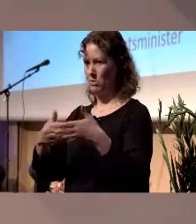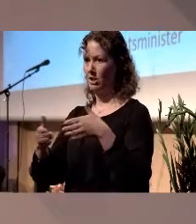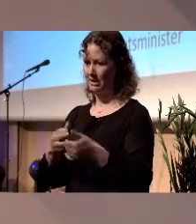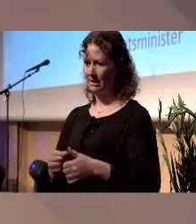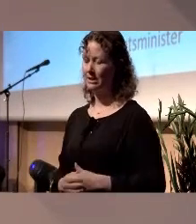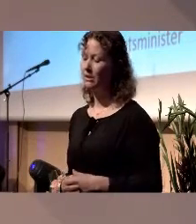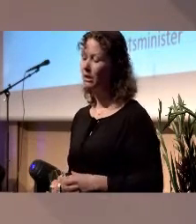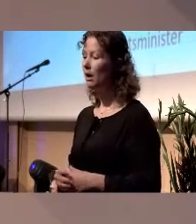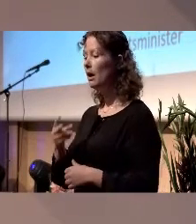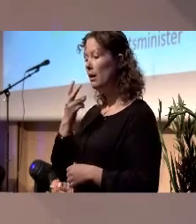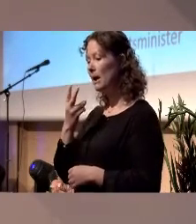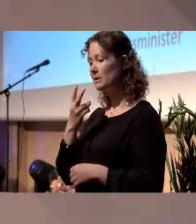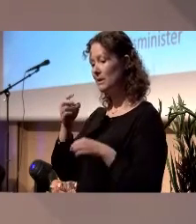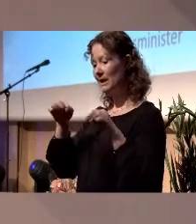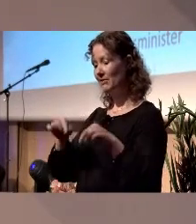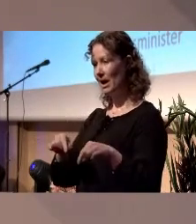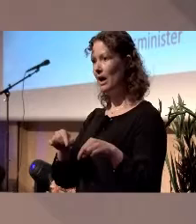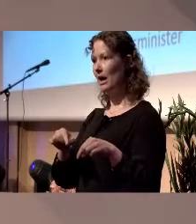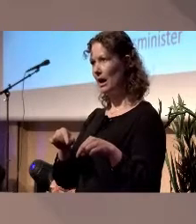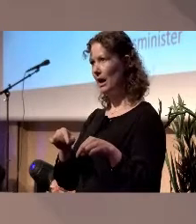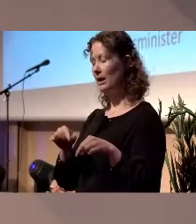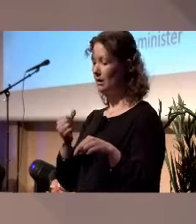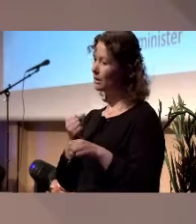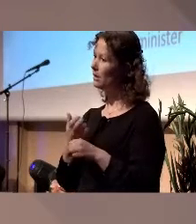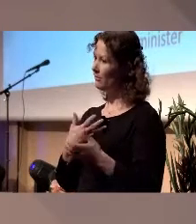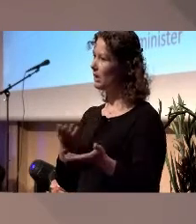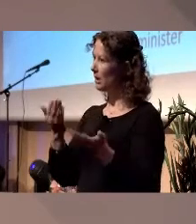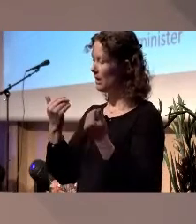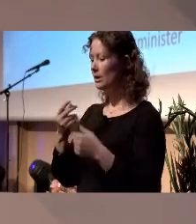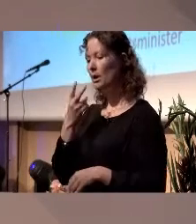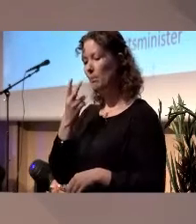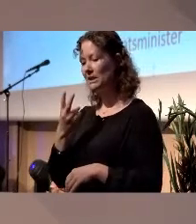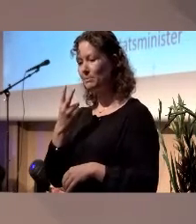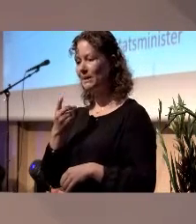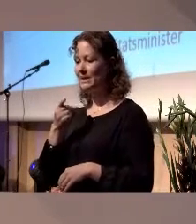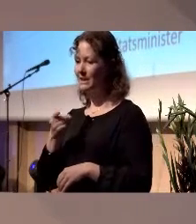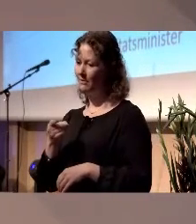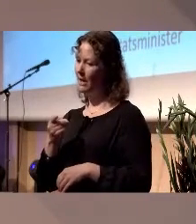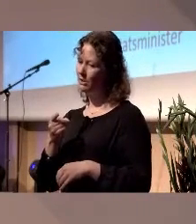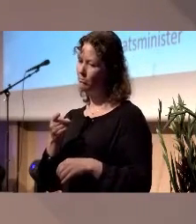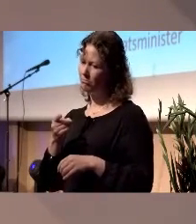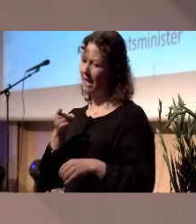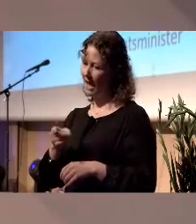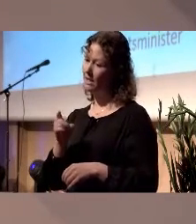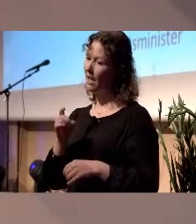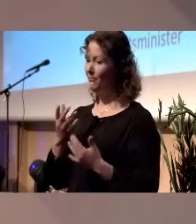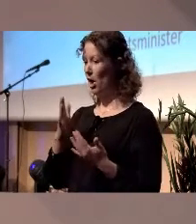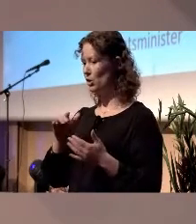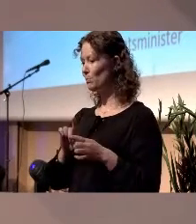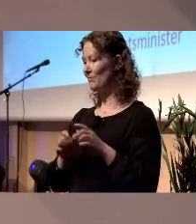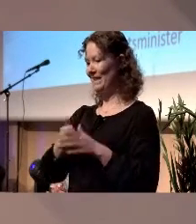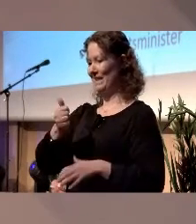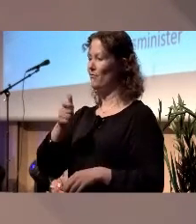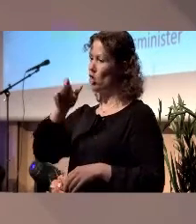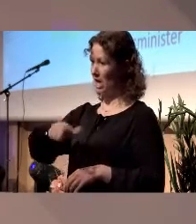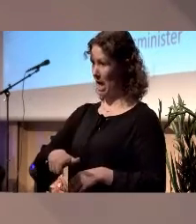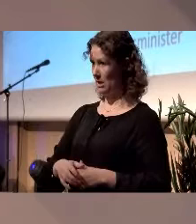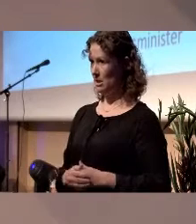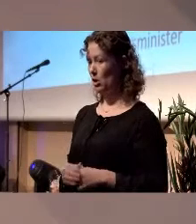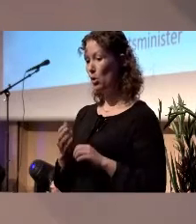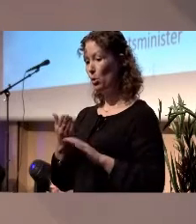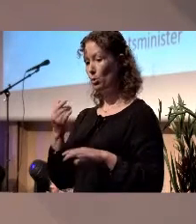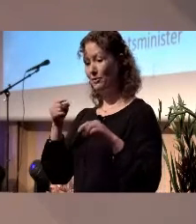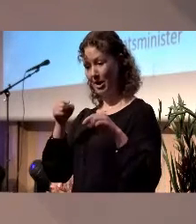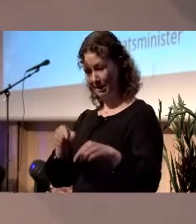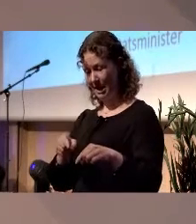er perspektivet egentlig ganske enkelt. Perspektivet, hva er viktig for deg? Det er utifra det